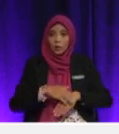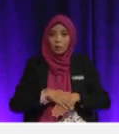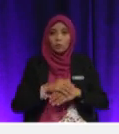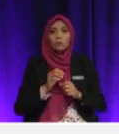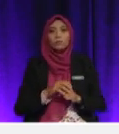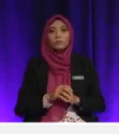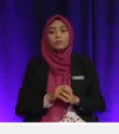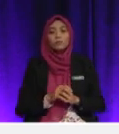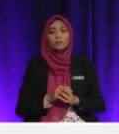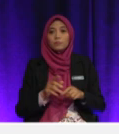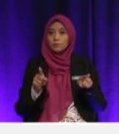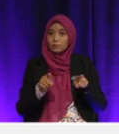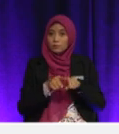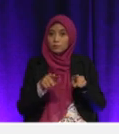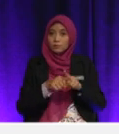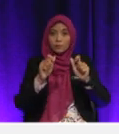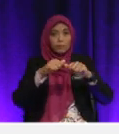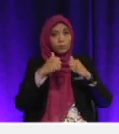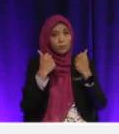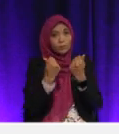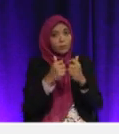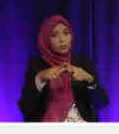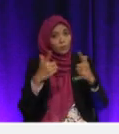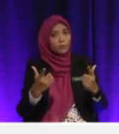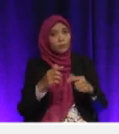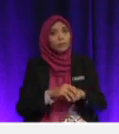politik bersama-sama kaum lain